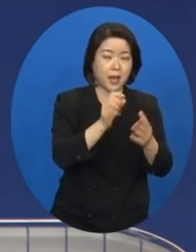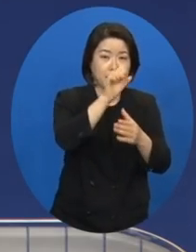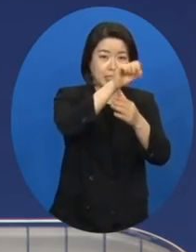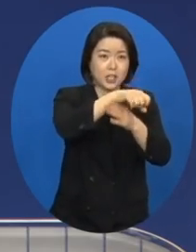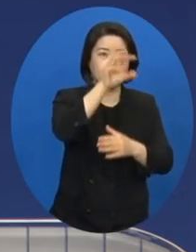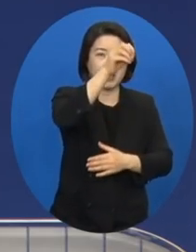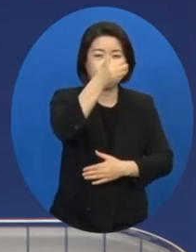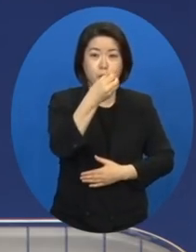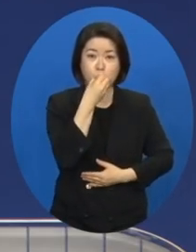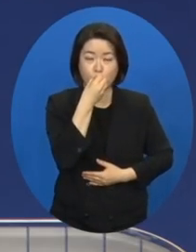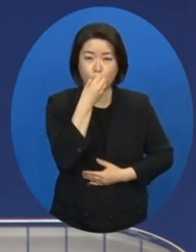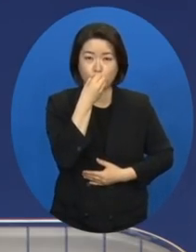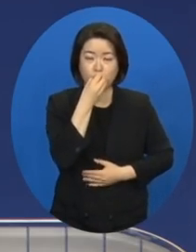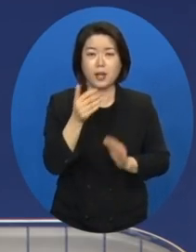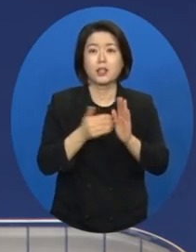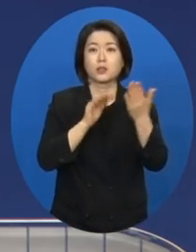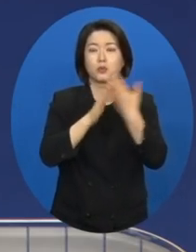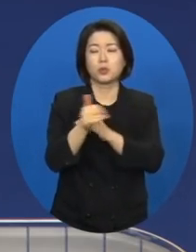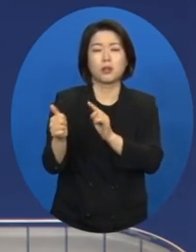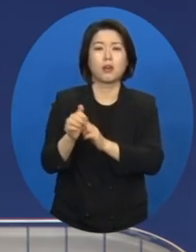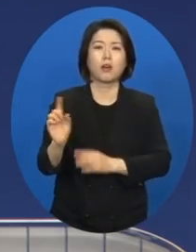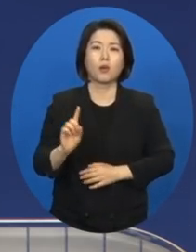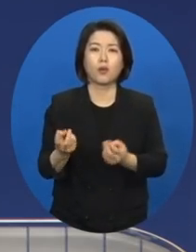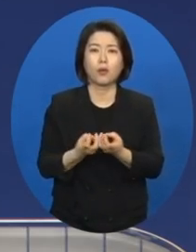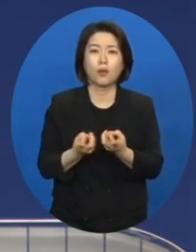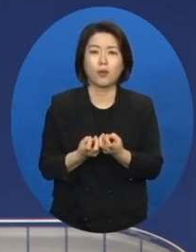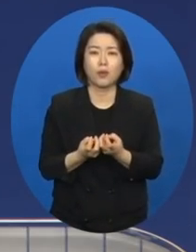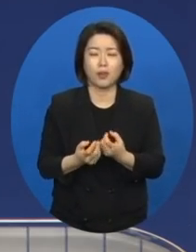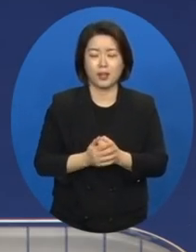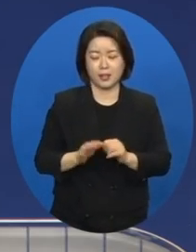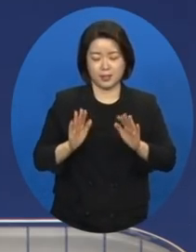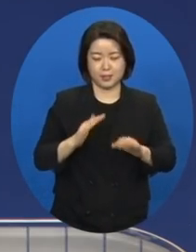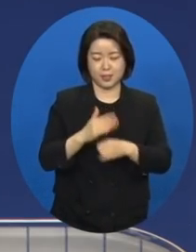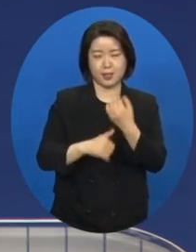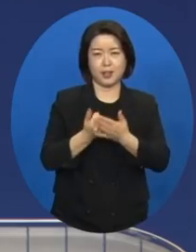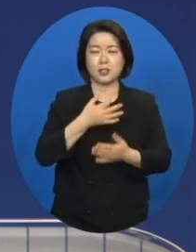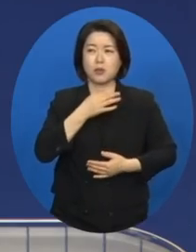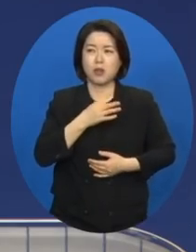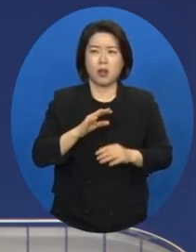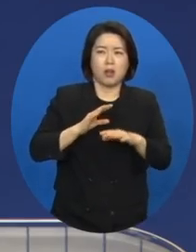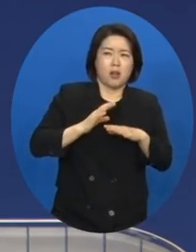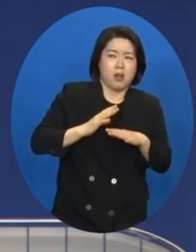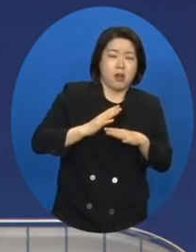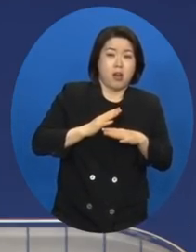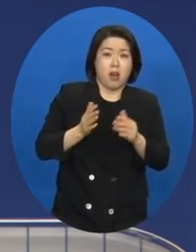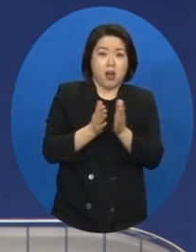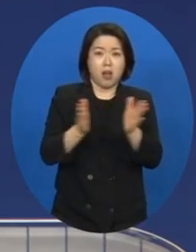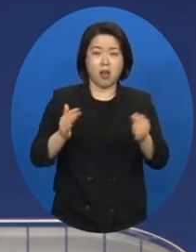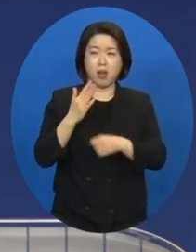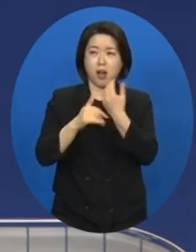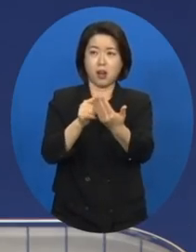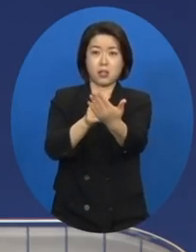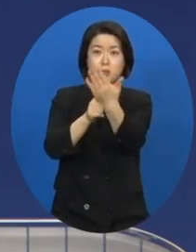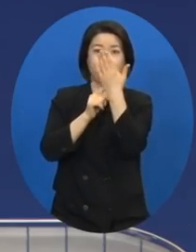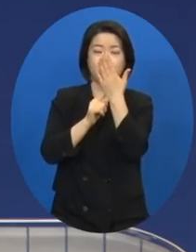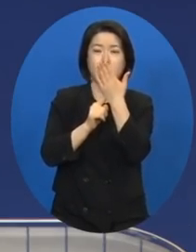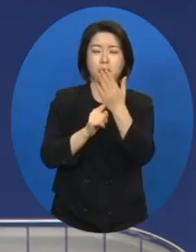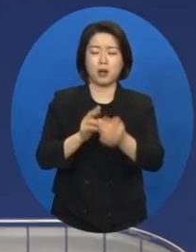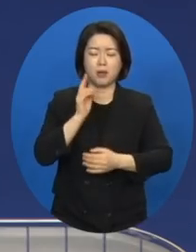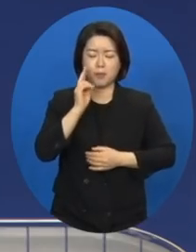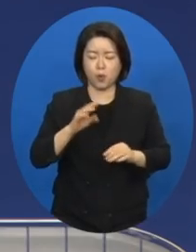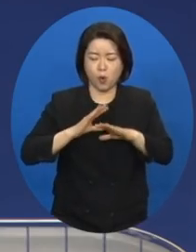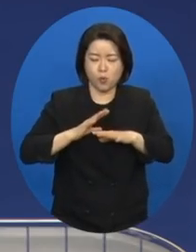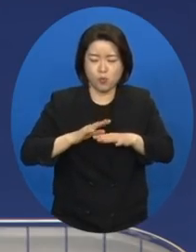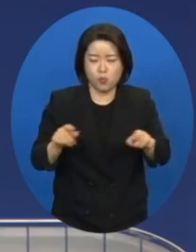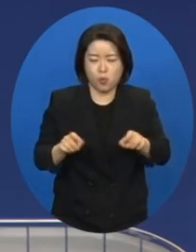난 다음에 그가 어떻게 되었습니까? 이제는 하나님의 음성이 두렵기 시작하고요, 하나님의 나타나심이 몹시 두려운